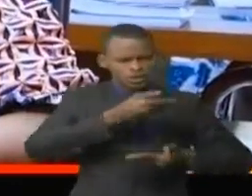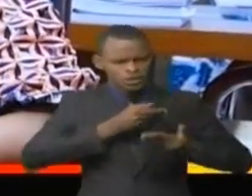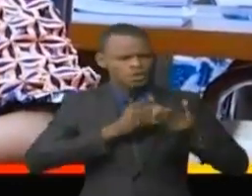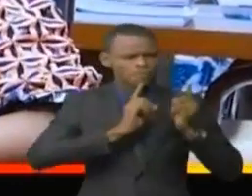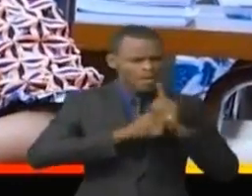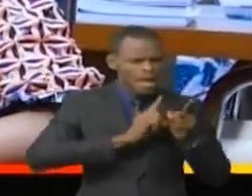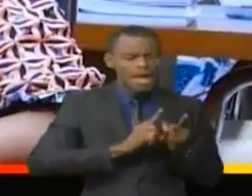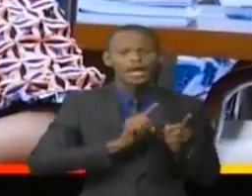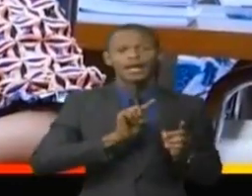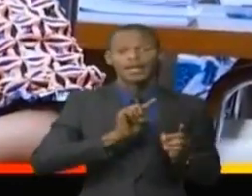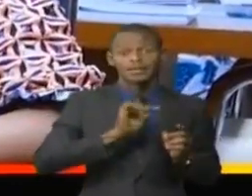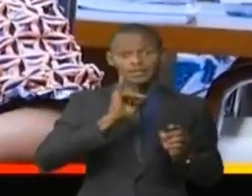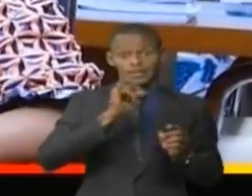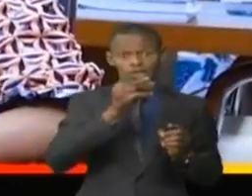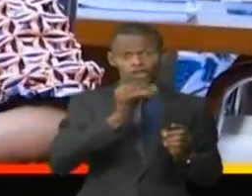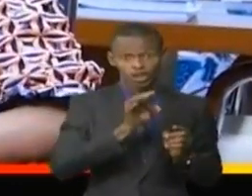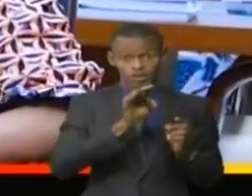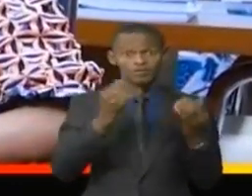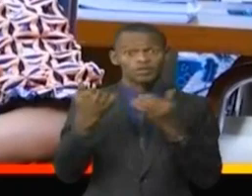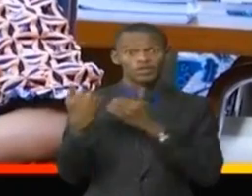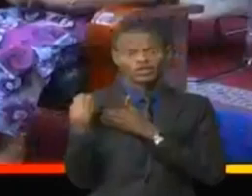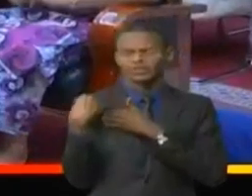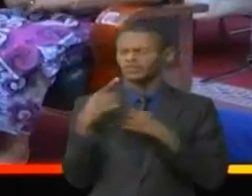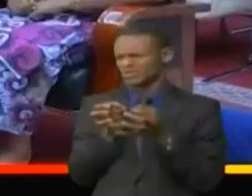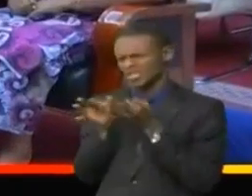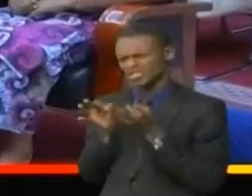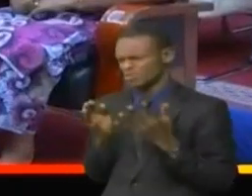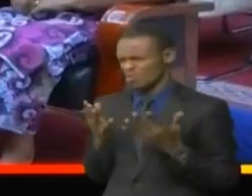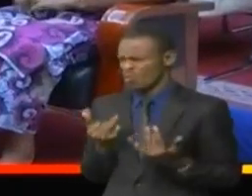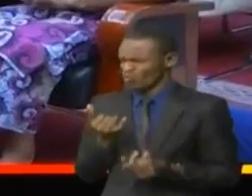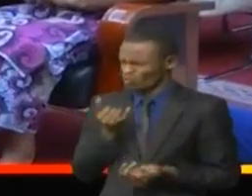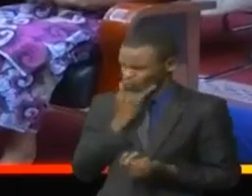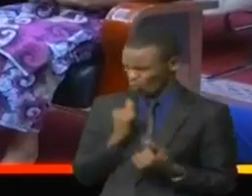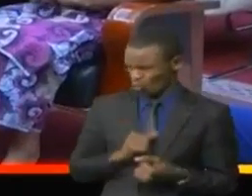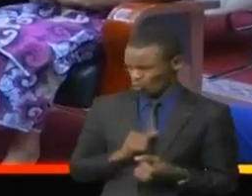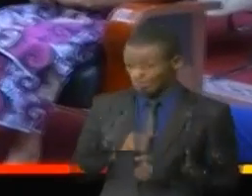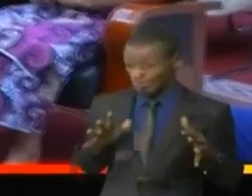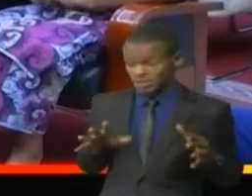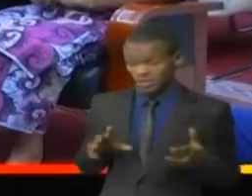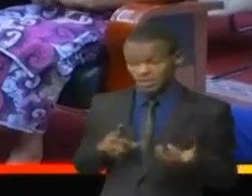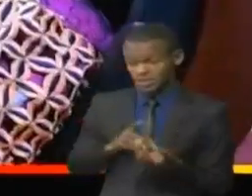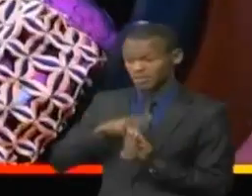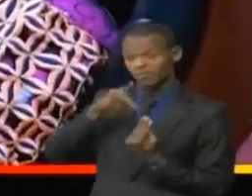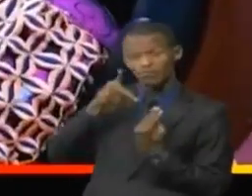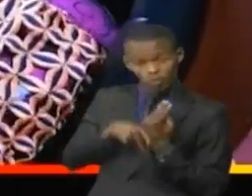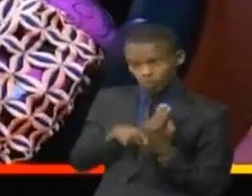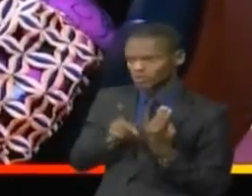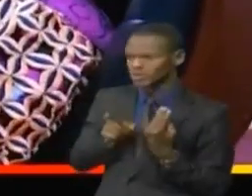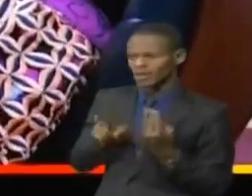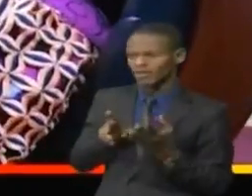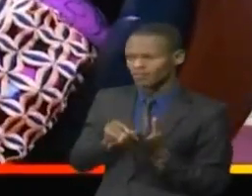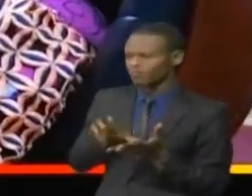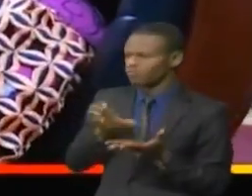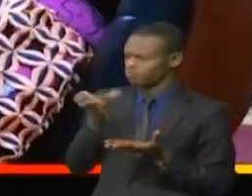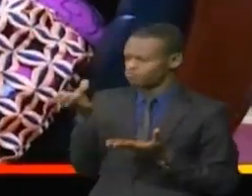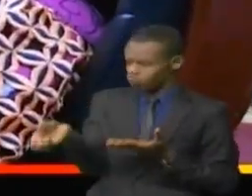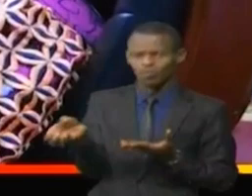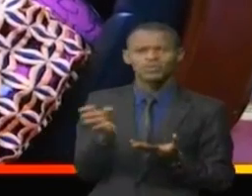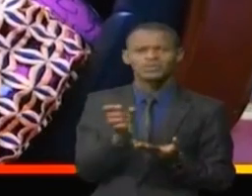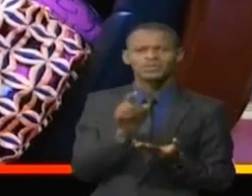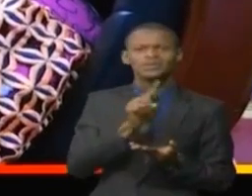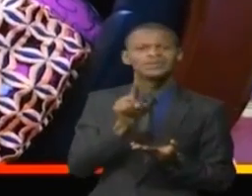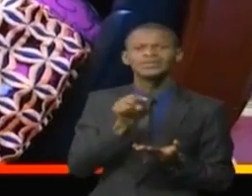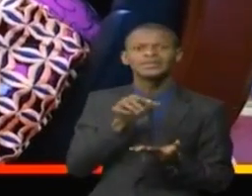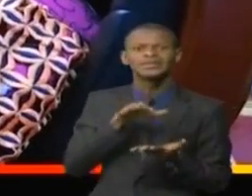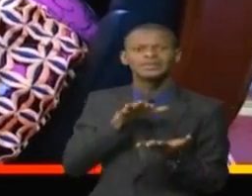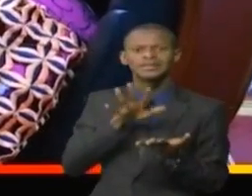a déjà bénéficié d'un financement à hauteur de 56 millions de dollars américains et les derniers décaissements remontent du